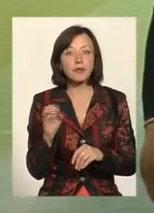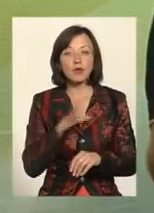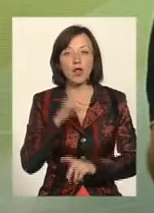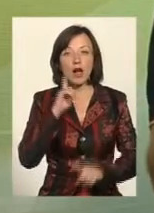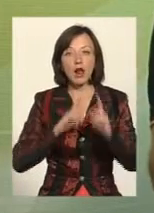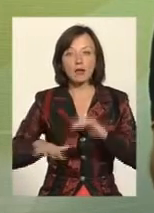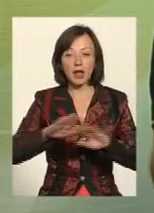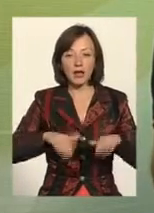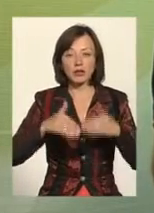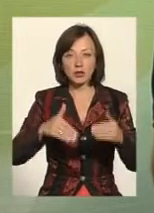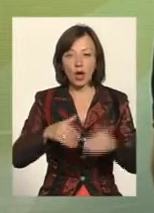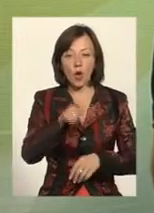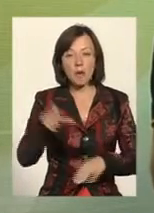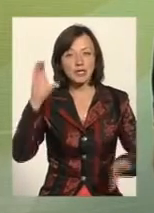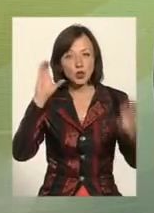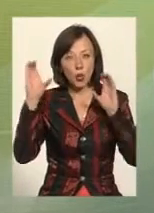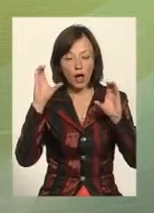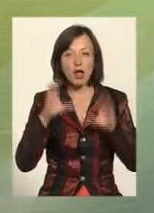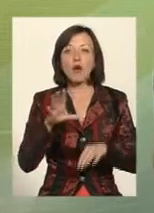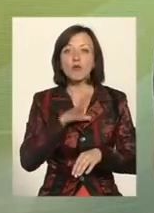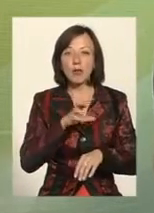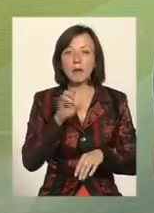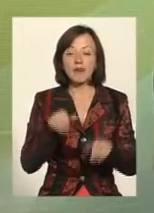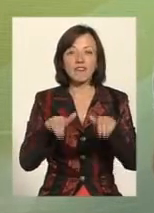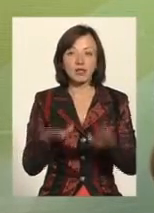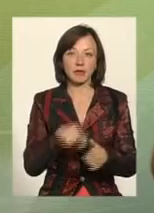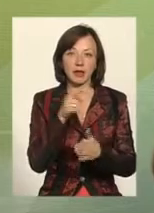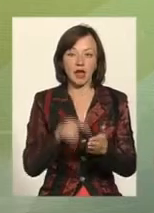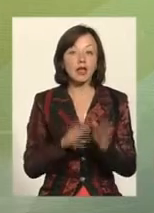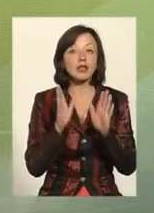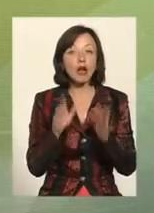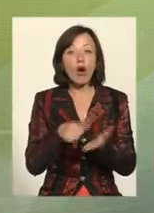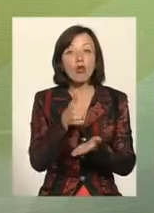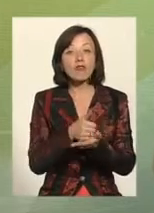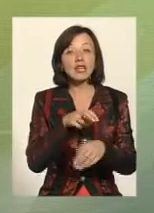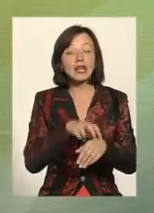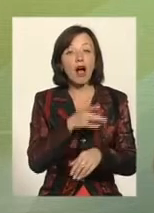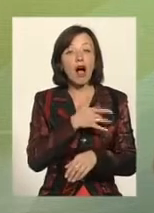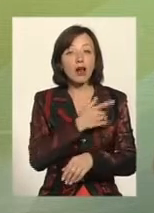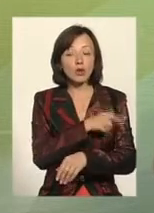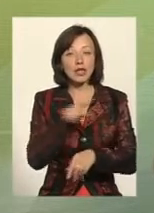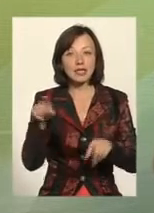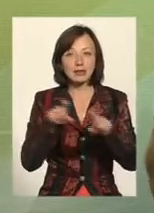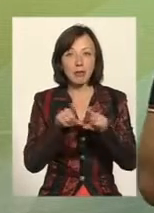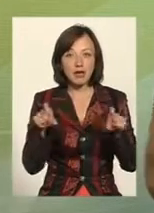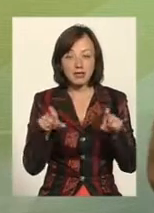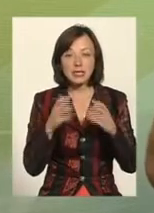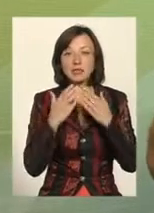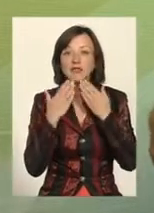Рада Майдану ініціювала громадські слухання щодо цього. Вже було би вирішено питання. Так, головний лікар кардіодиспансеру